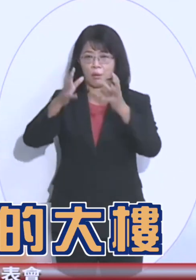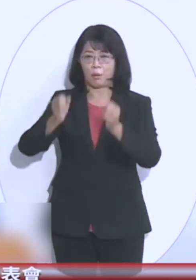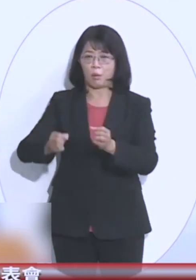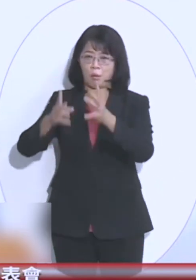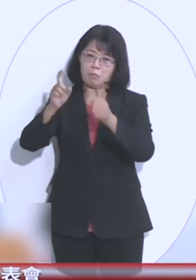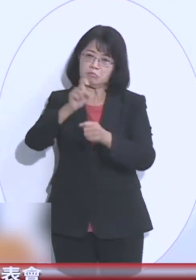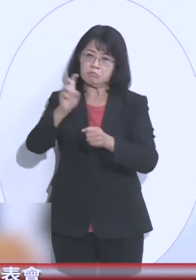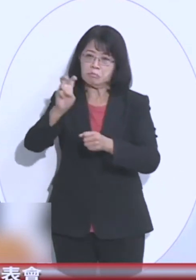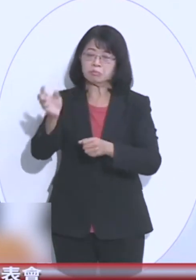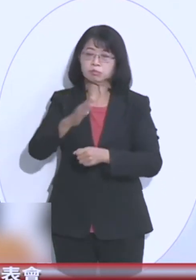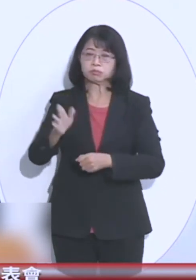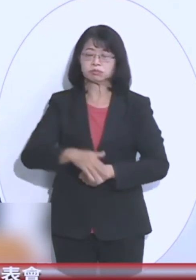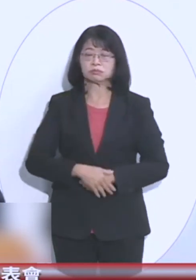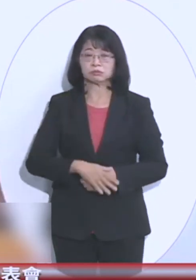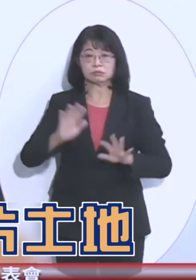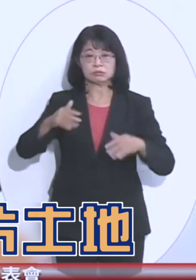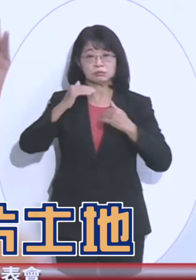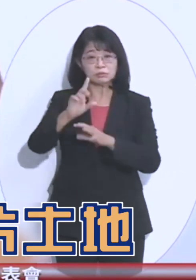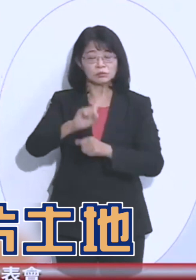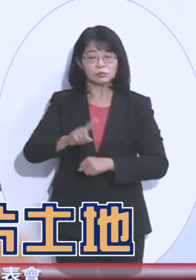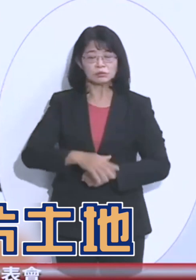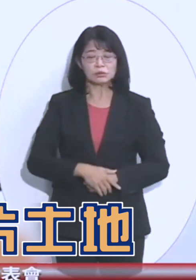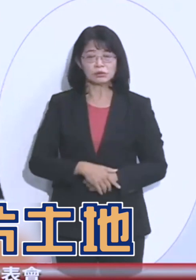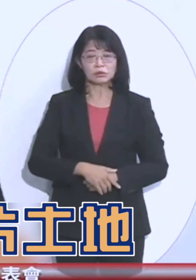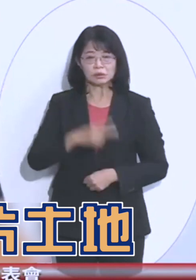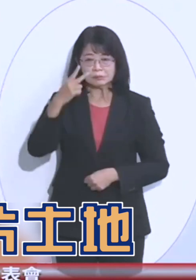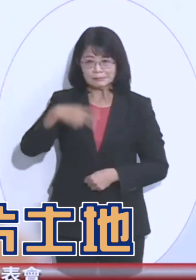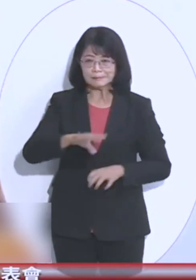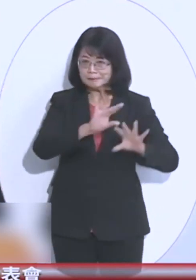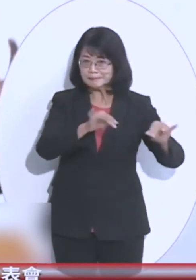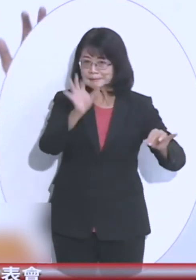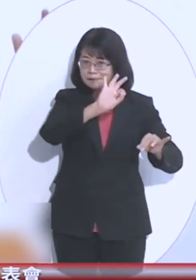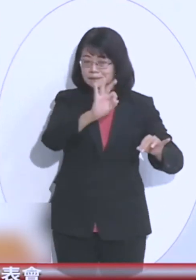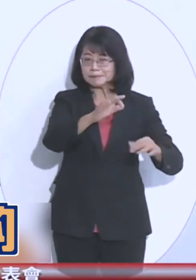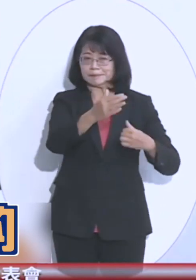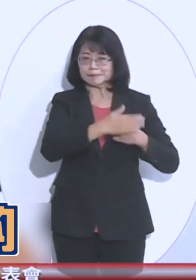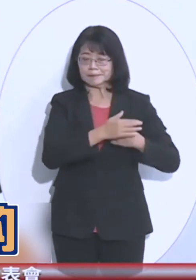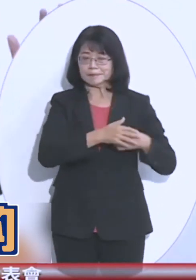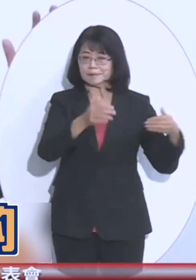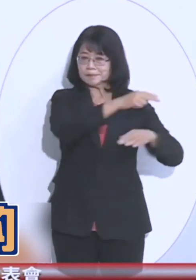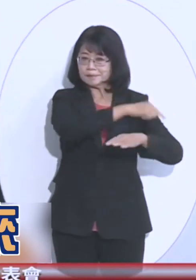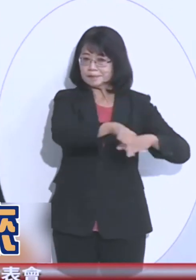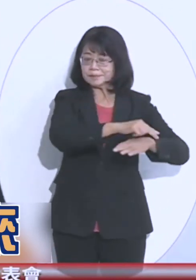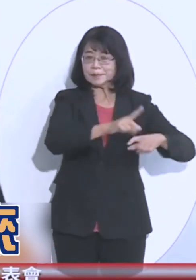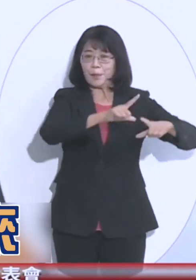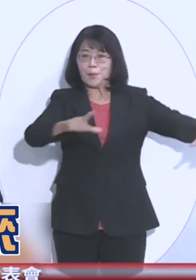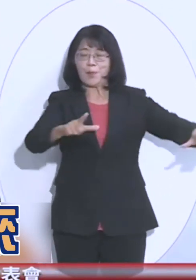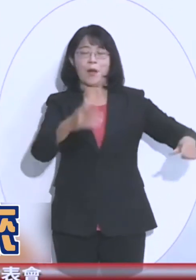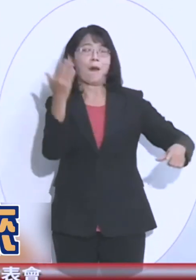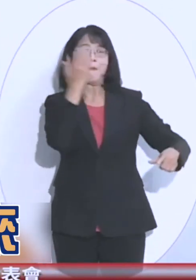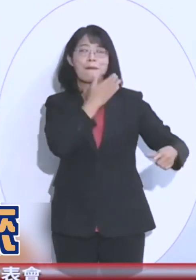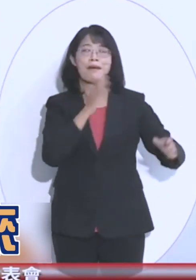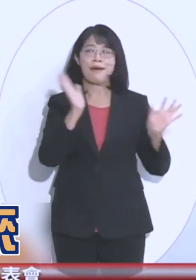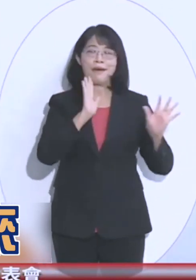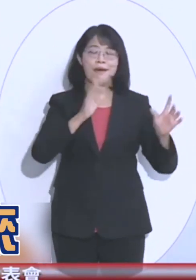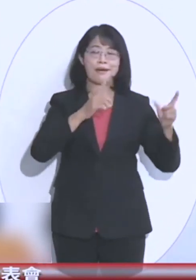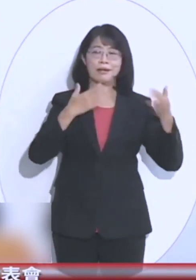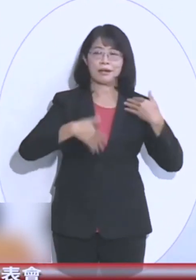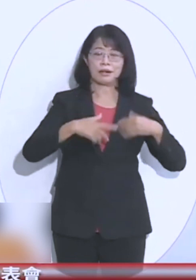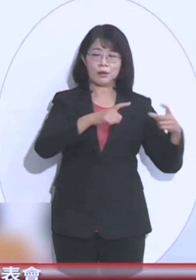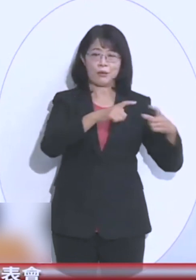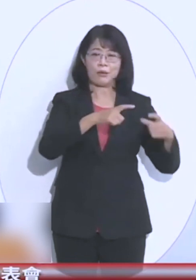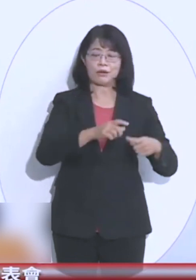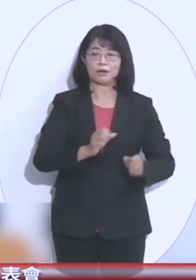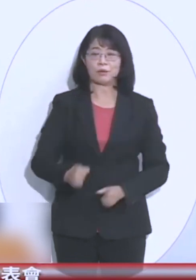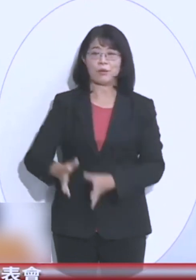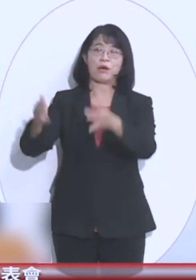啊。但是有约束，叫伊爱另外找一片土地，甲咱起一个搁较大、搁较水的儿童乐园转来。大